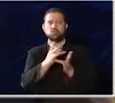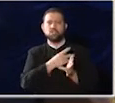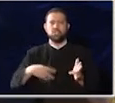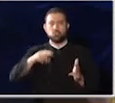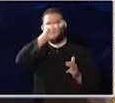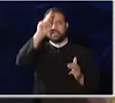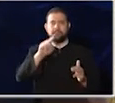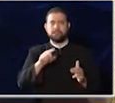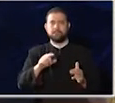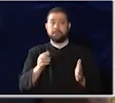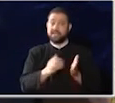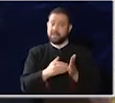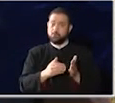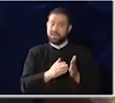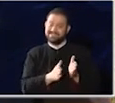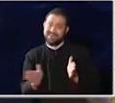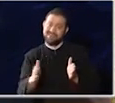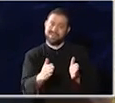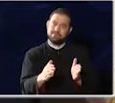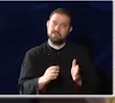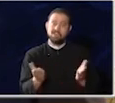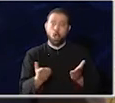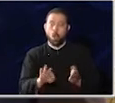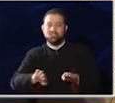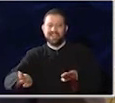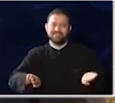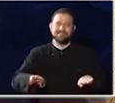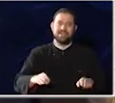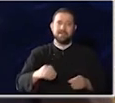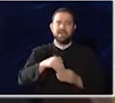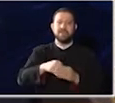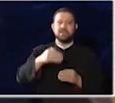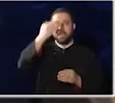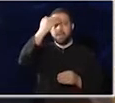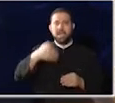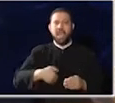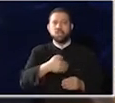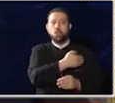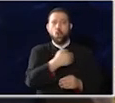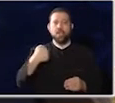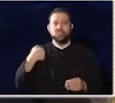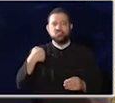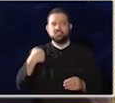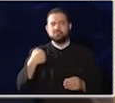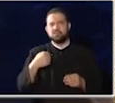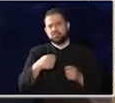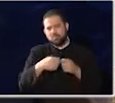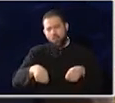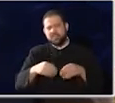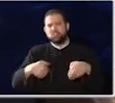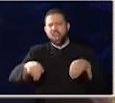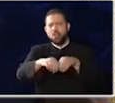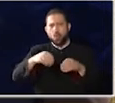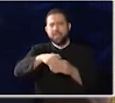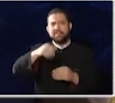Trebuie să ne ferim de orice extremă. Știm că în apus și poate și în zona răsăritană, așa